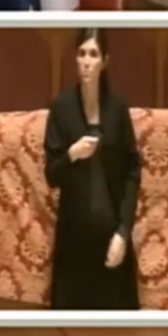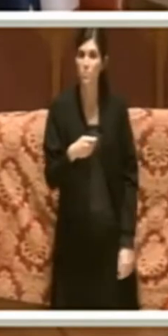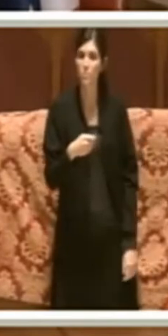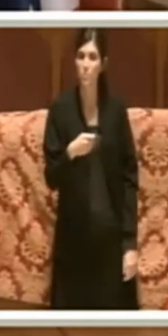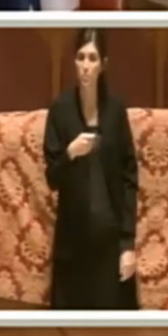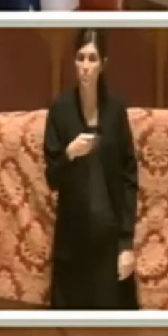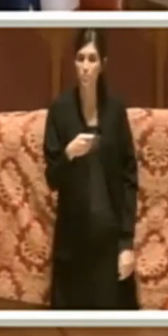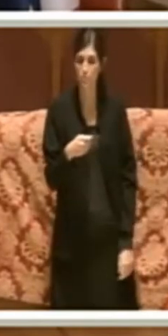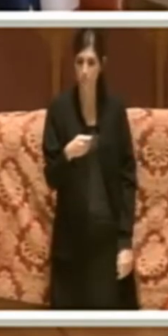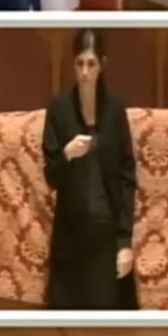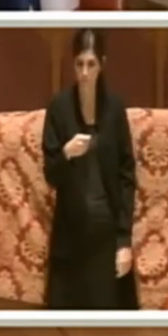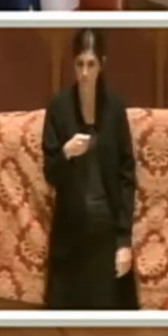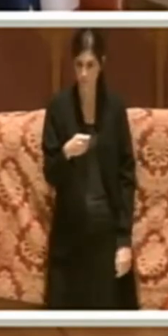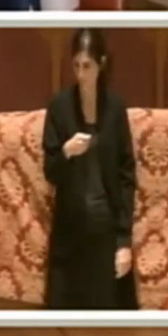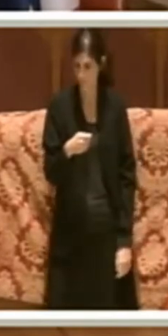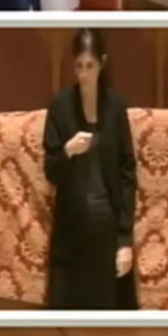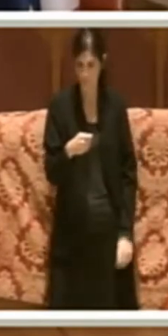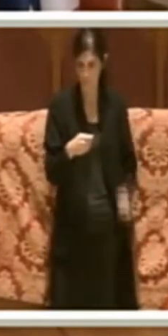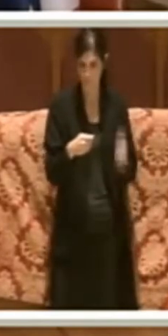Allora,